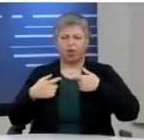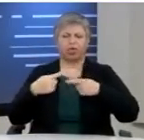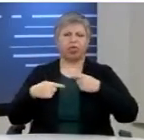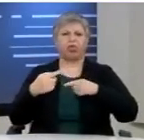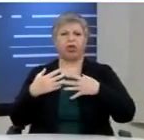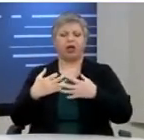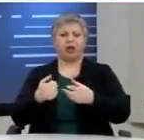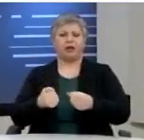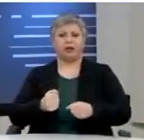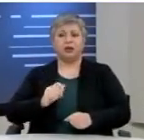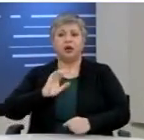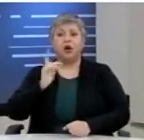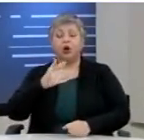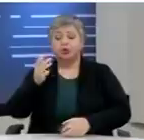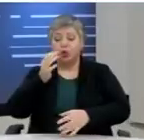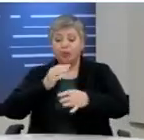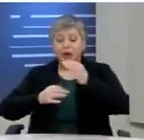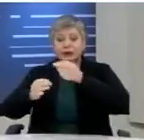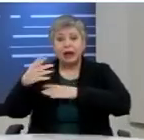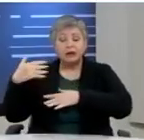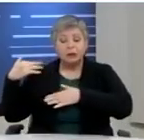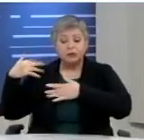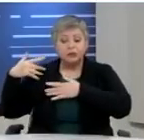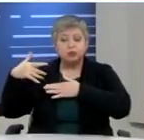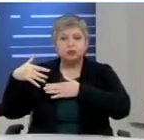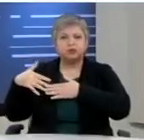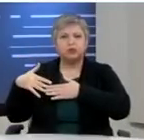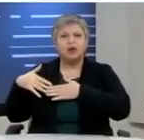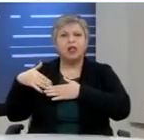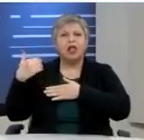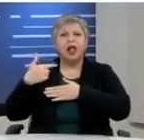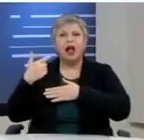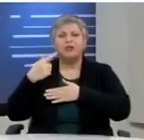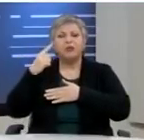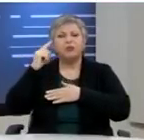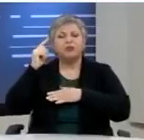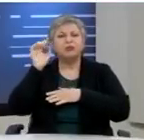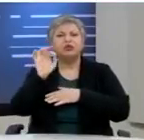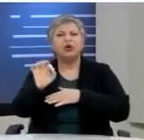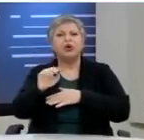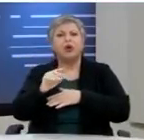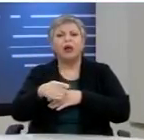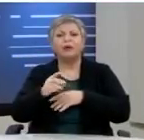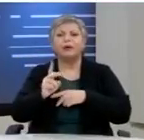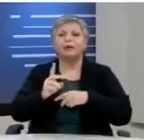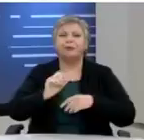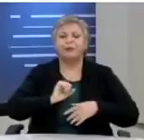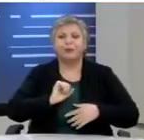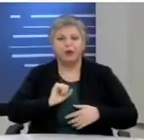η επιχειρηματολογία το τελευταίο διάστημα είναι απόλυτα κινδυνολογική. Σήμερα μας είπατε ακόμα και για τα